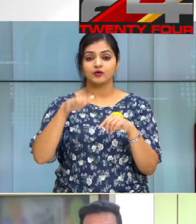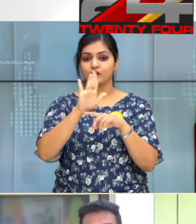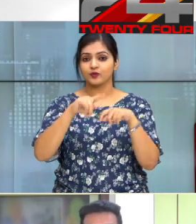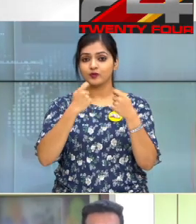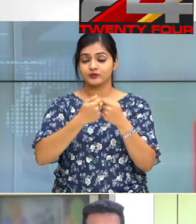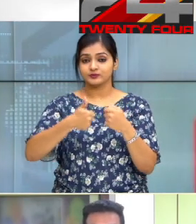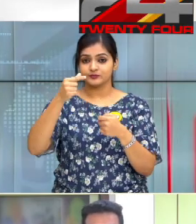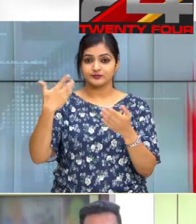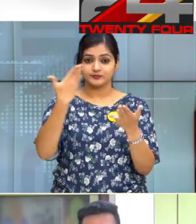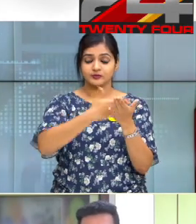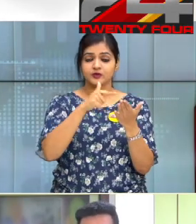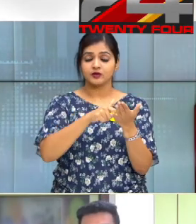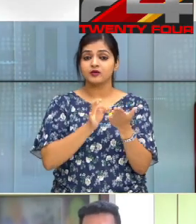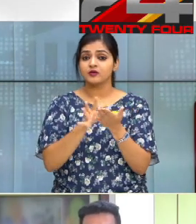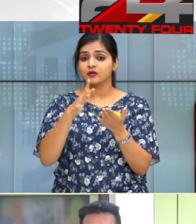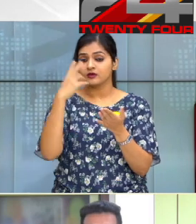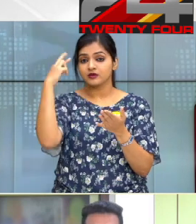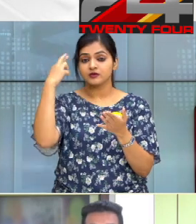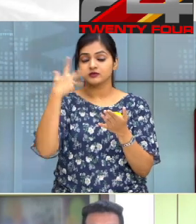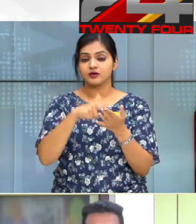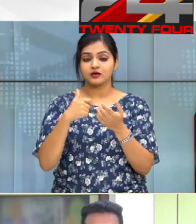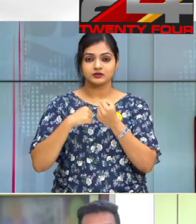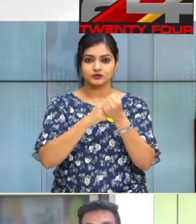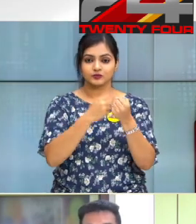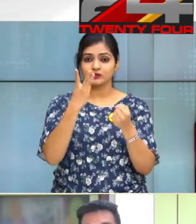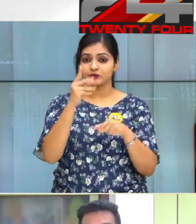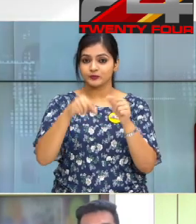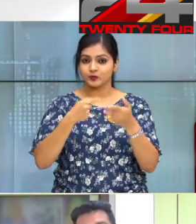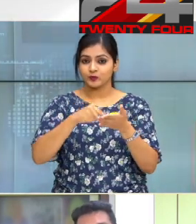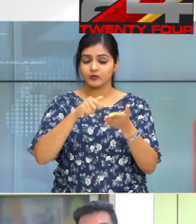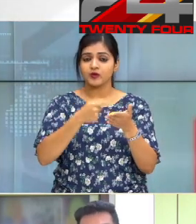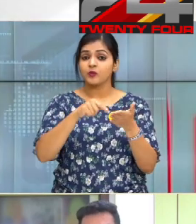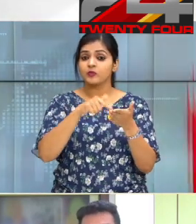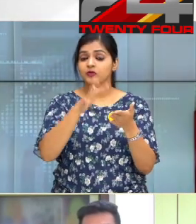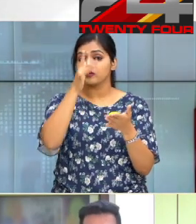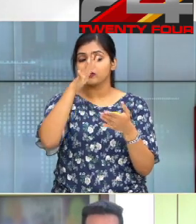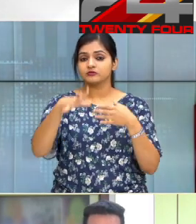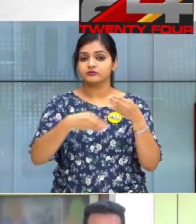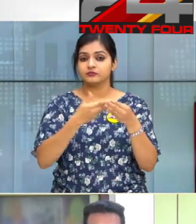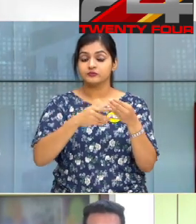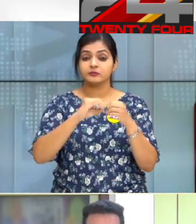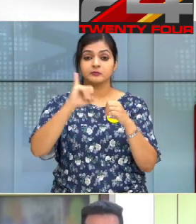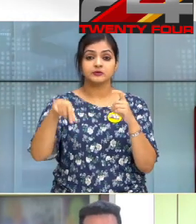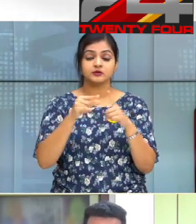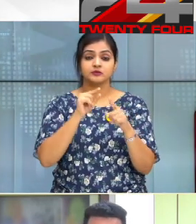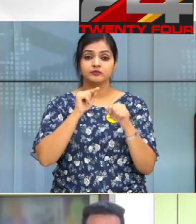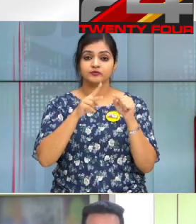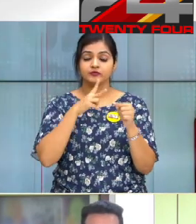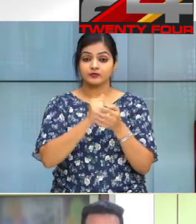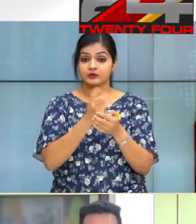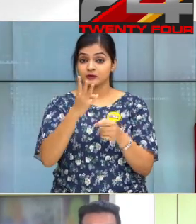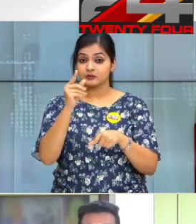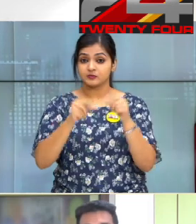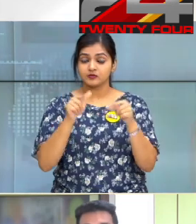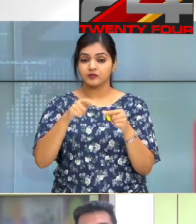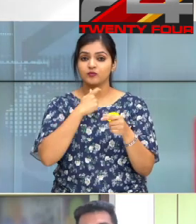പത്രിക തള്ളാനുണ്ടായിരുന്ന പ്രധാന കാരണം അദ്ദേഹത്തെ പിന്തുണച്ച് ഒപ്പ് രേഖപ്പെടുത്തിയ 3 പേരുടെ ഒപ്പുകൾ വ്യാജമായി ചേർത്തതാണെന്ന് BJP ആരോപണം ഉന്നയിക്കുന്നു. ഈ 3